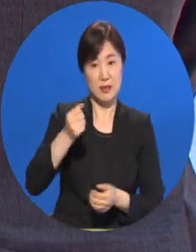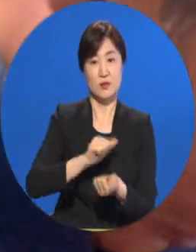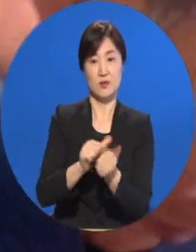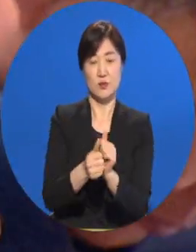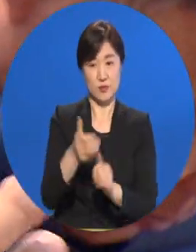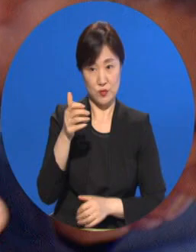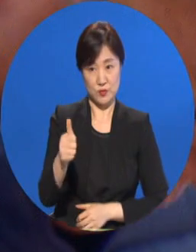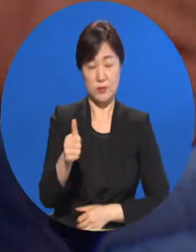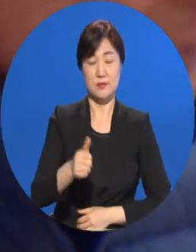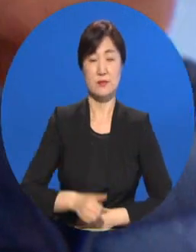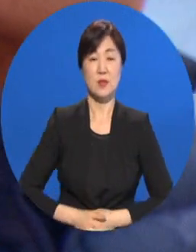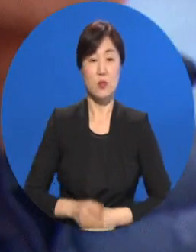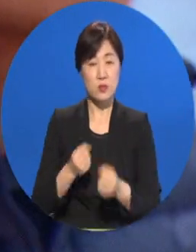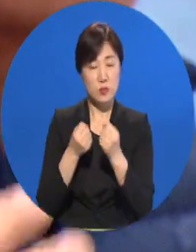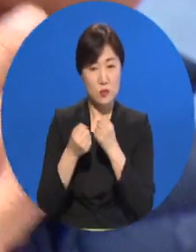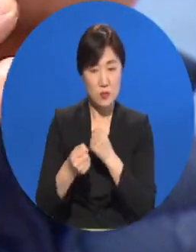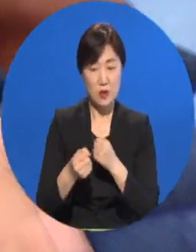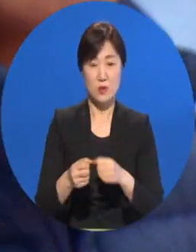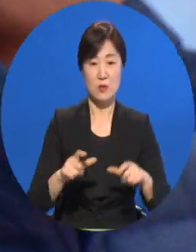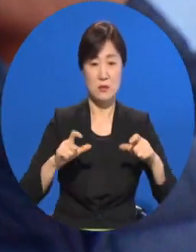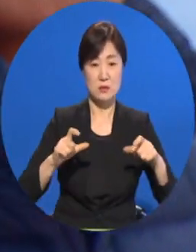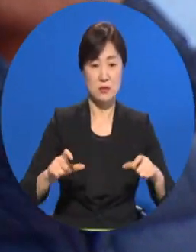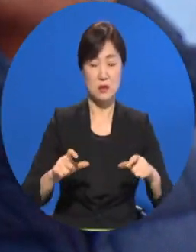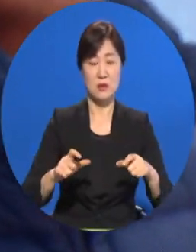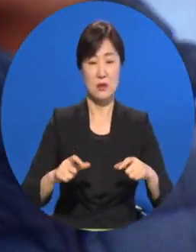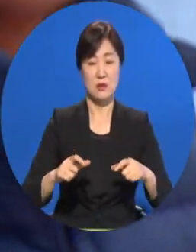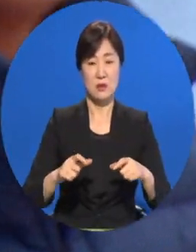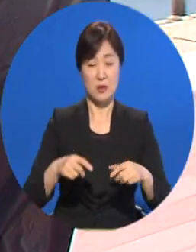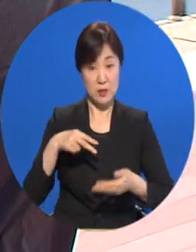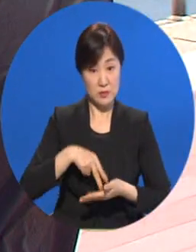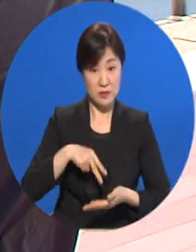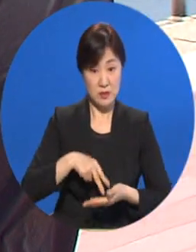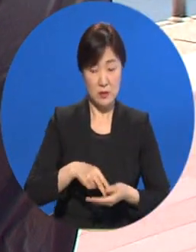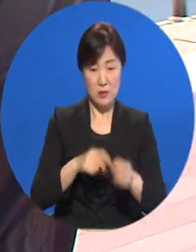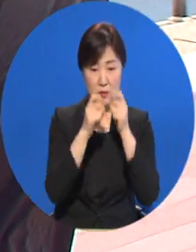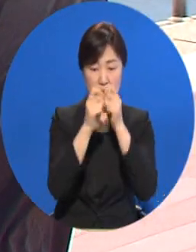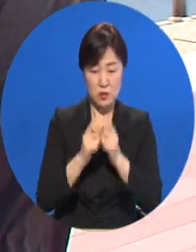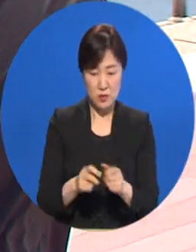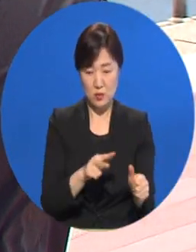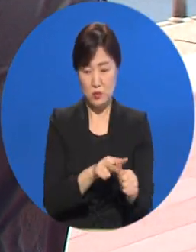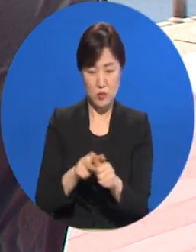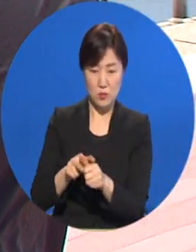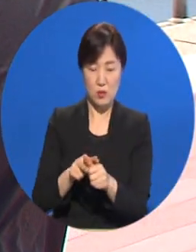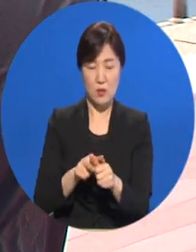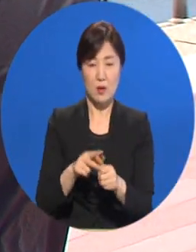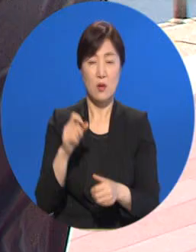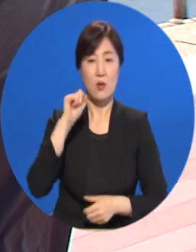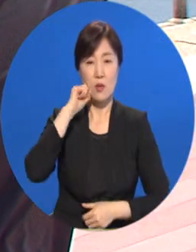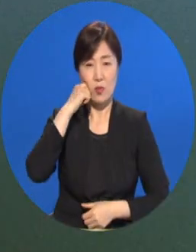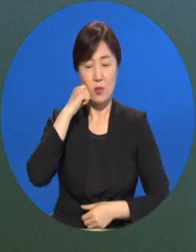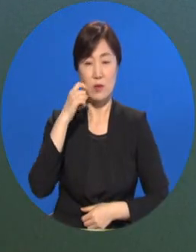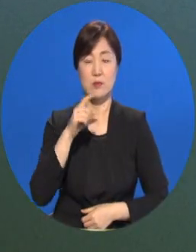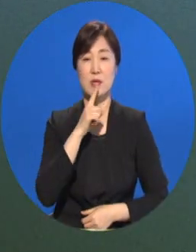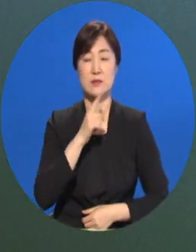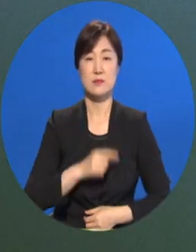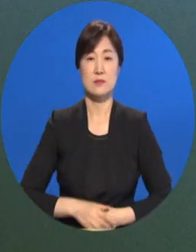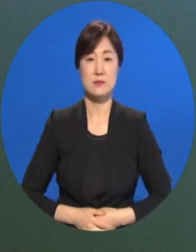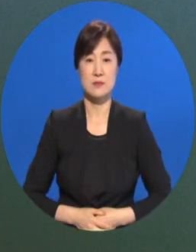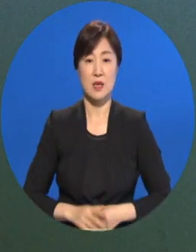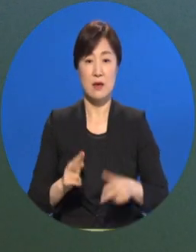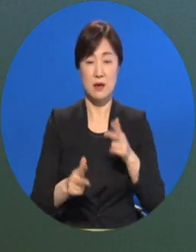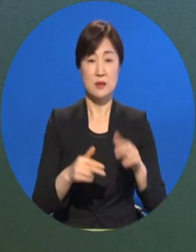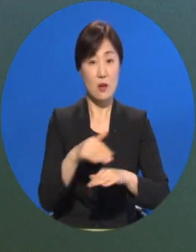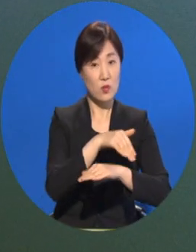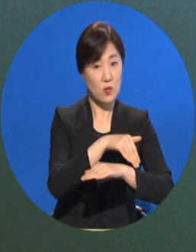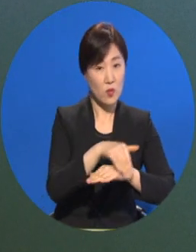겁니다. 그런데 지역 주민들은 구체적인 사업 관련 정보에 접근조차 어려운 상황이라고 말합니다. 사업